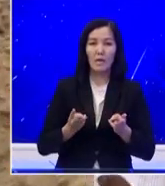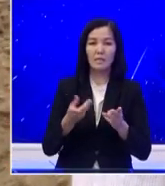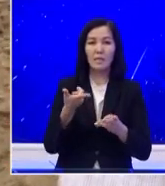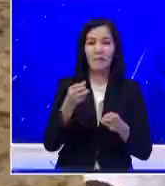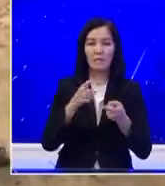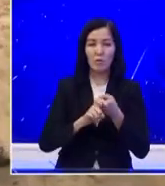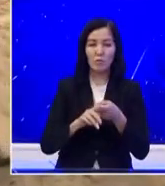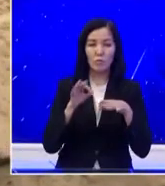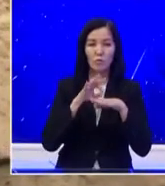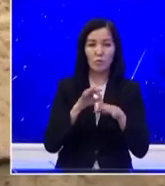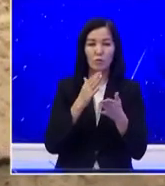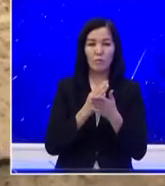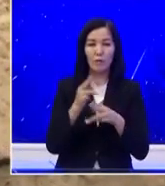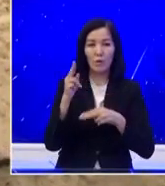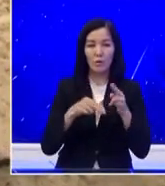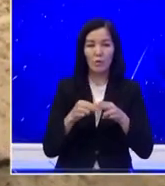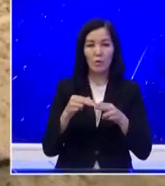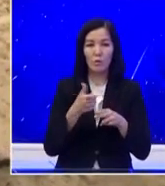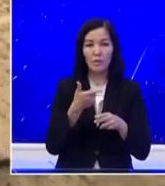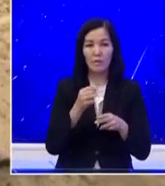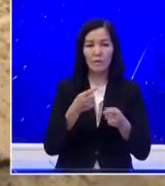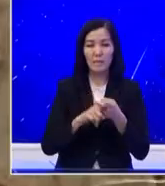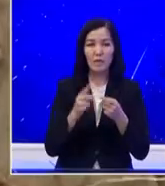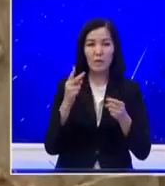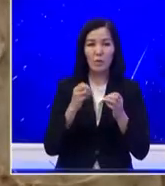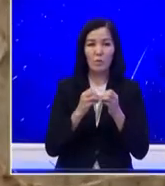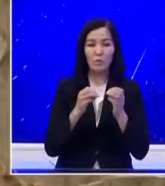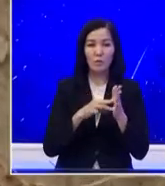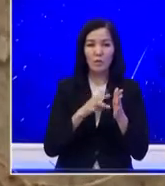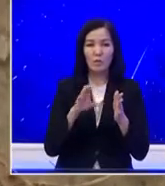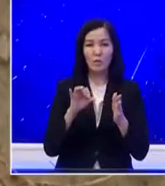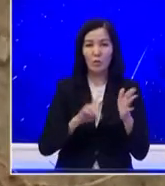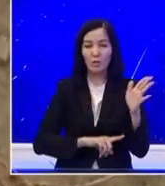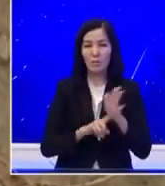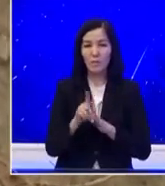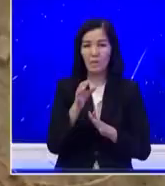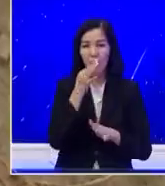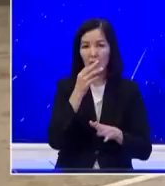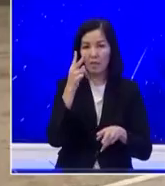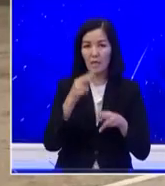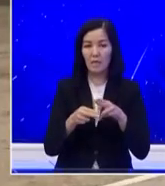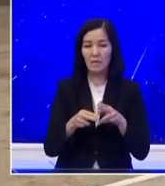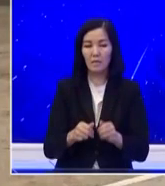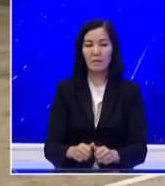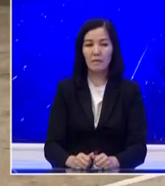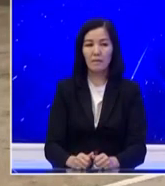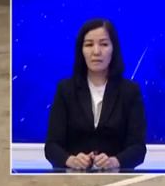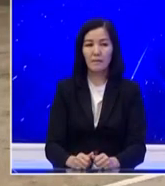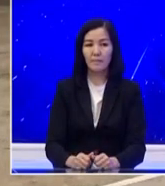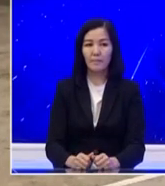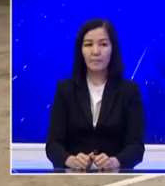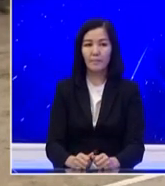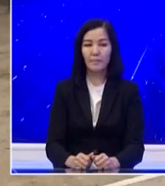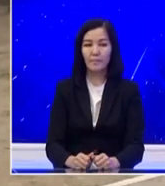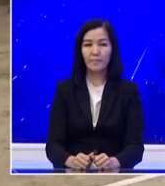қосу жүргізіліп жатыр. Мердігер компания 17 сәуірден іске кіріскен. Мерзімнен бұрын бітіреміз деп отыр. По проекту у нас